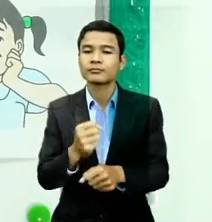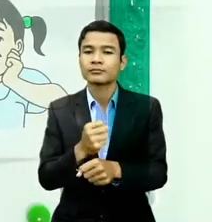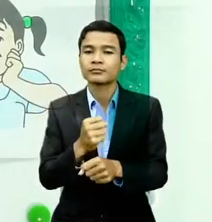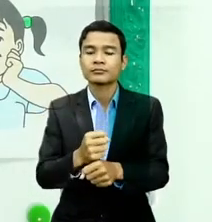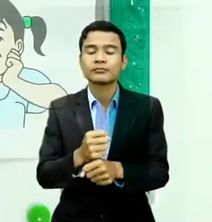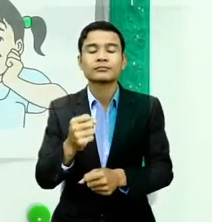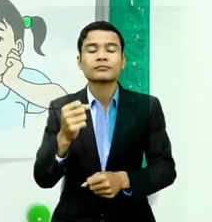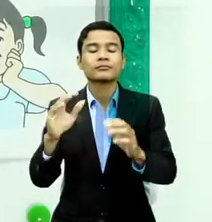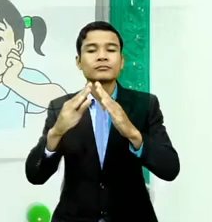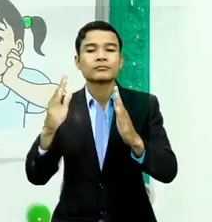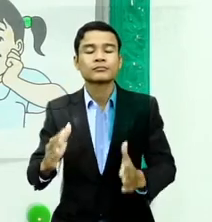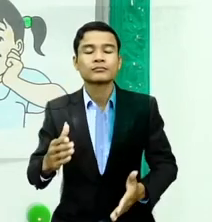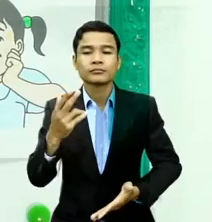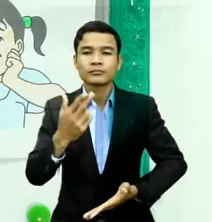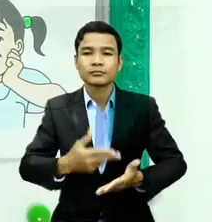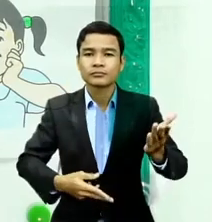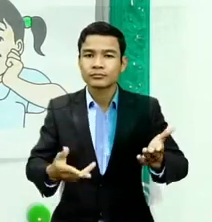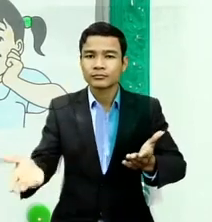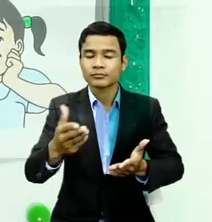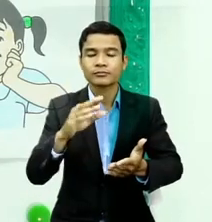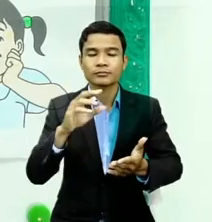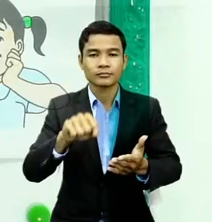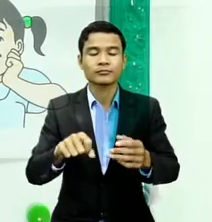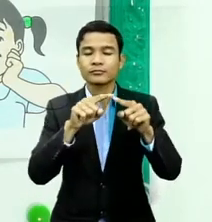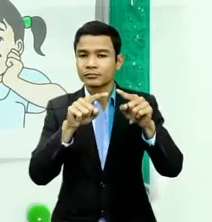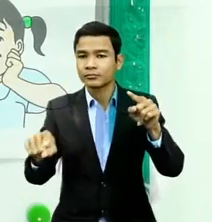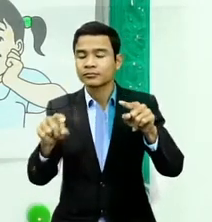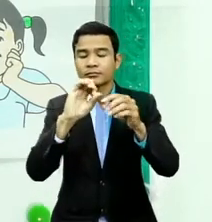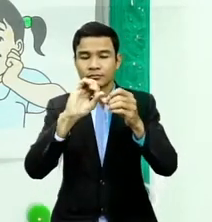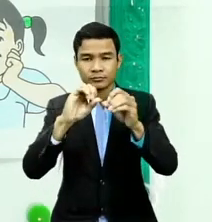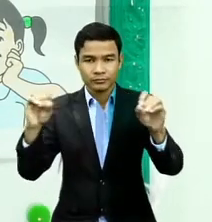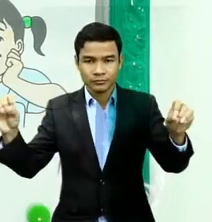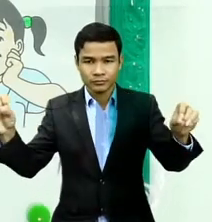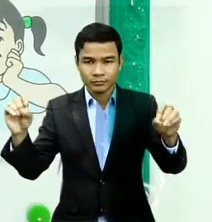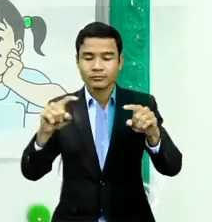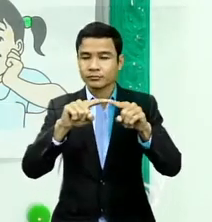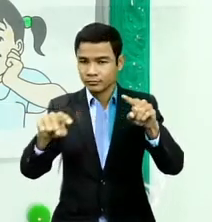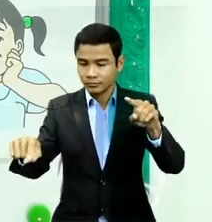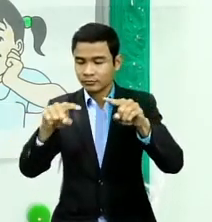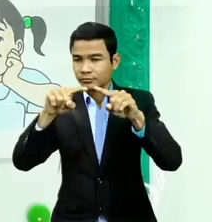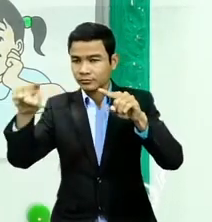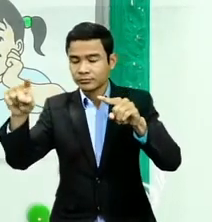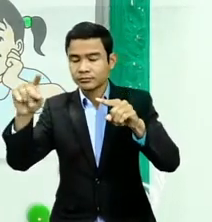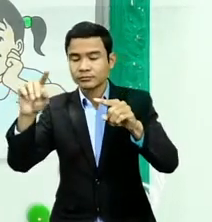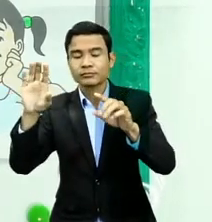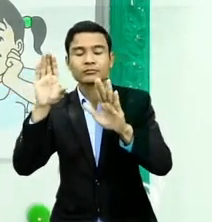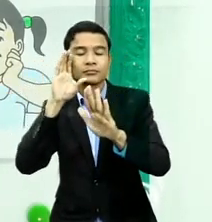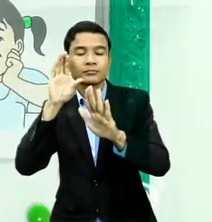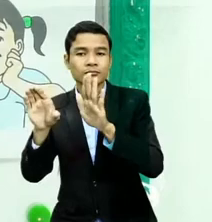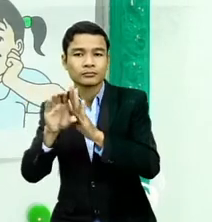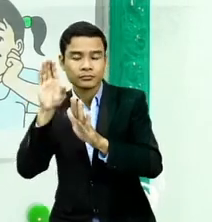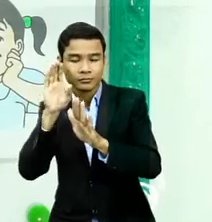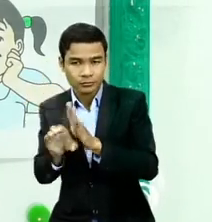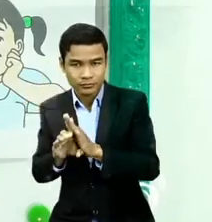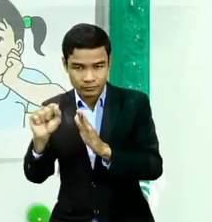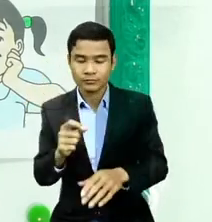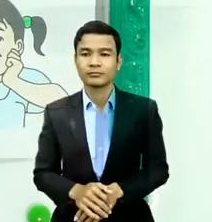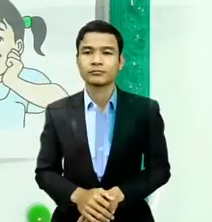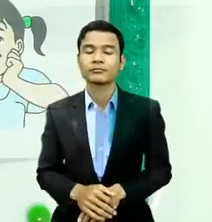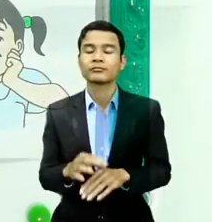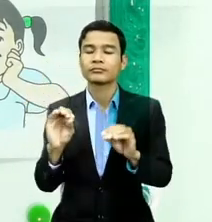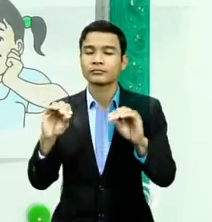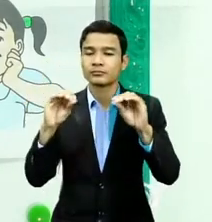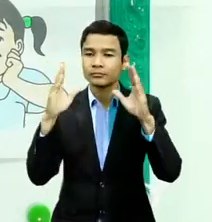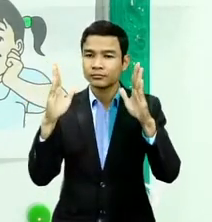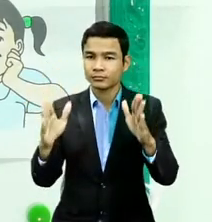ạ. Chà, cứ nè cổ ở con cục chôm lọc bác, ai trái tới nâng rút. Thiệp, ta. Chắc nè cổ ở con cố. Thật